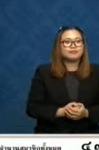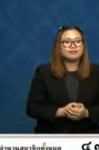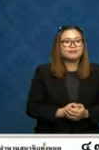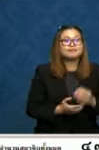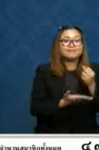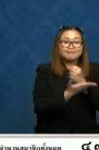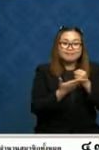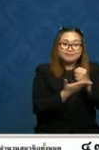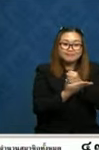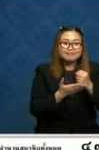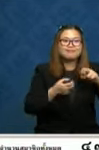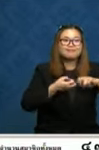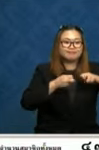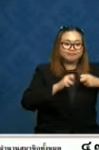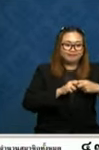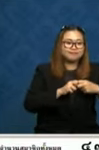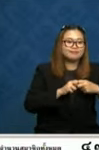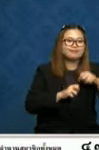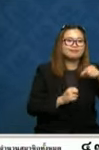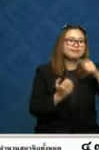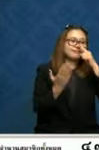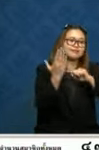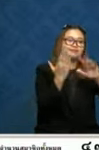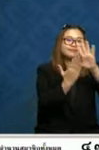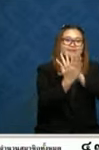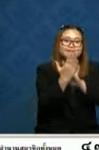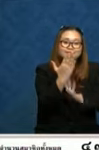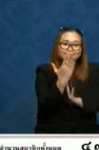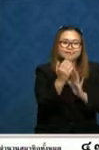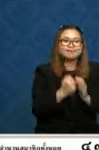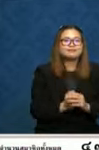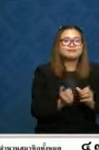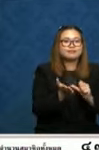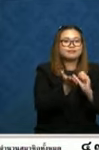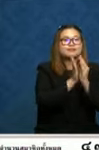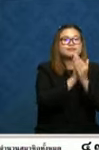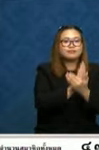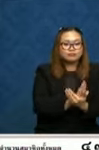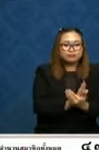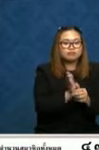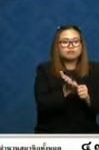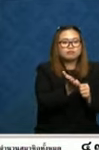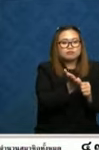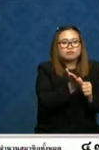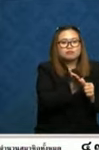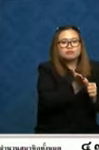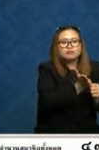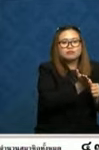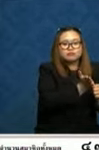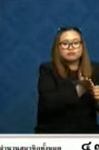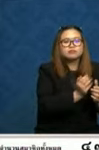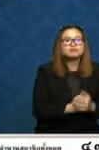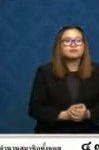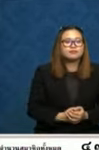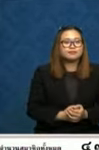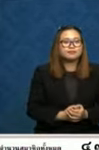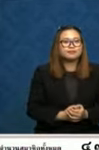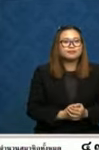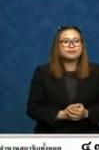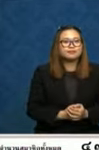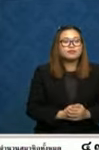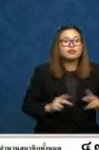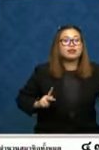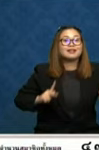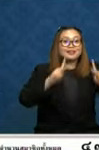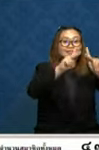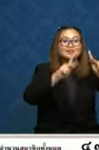ติดนะคะเป็นปัญหาใหญ่มากสำหรับประเทศของเรานะคะแก้ไขกันไม่จบไม่สิ้นเราทุ่มงบประมาณผ่าน8กระทรว